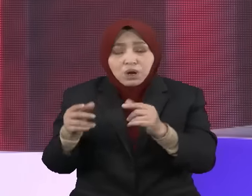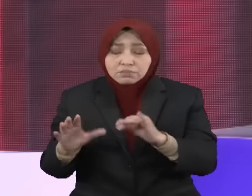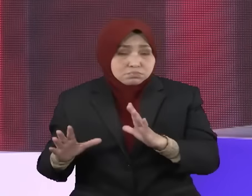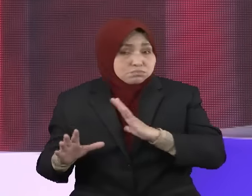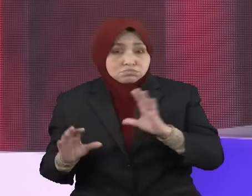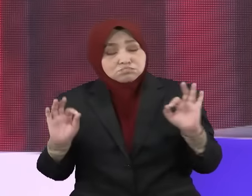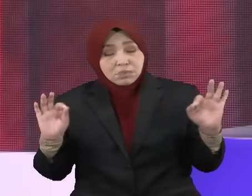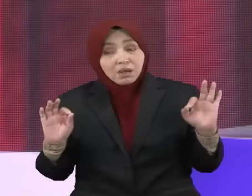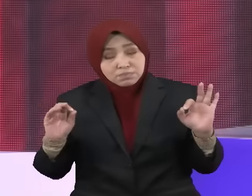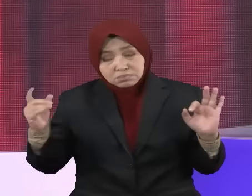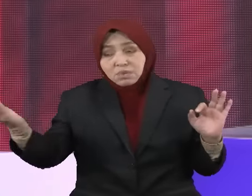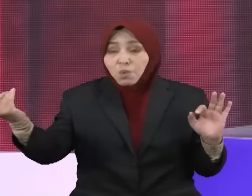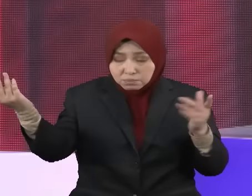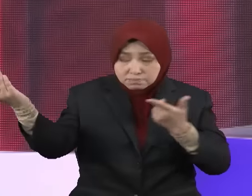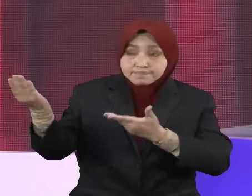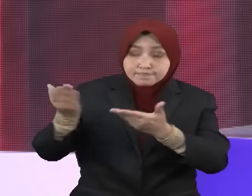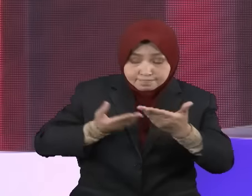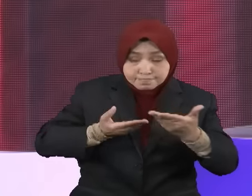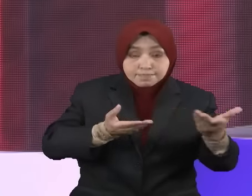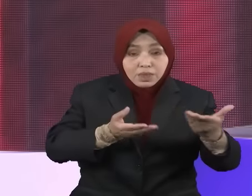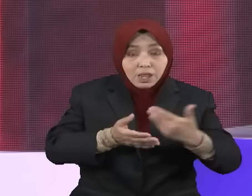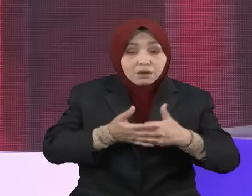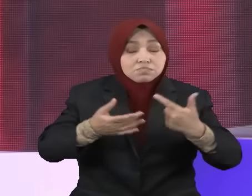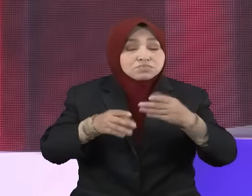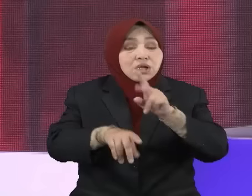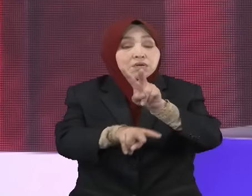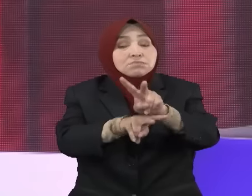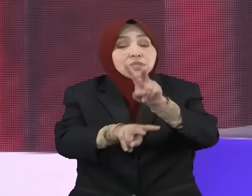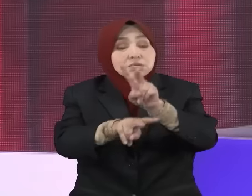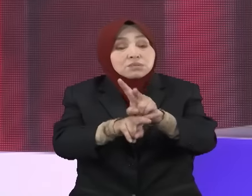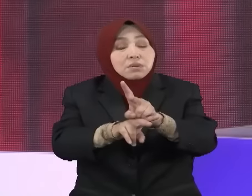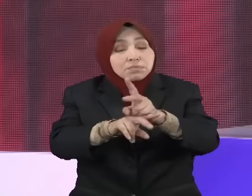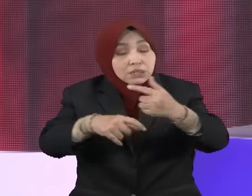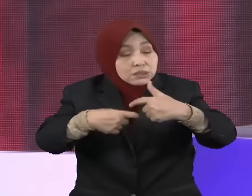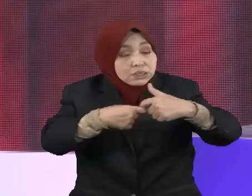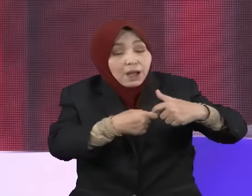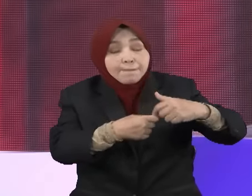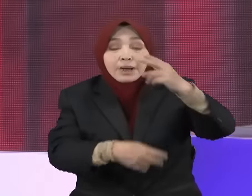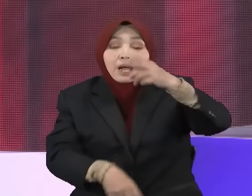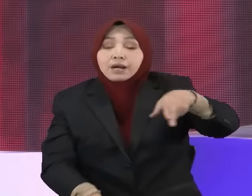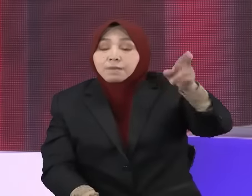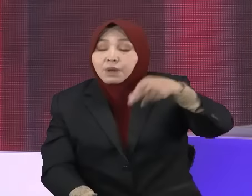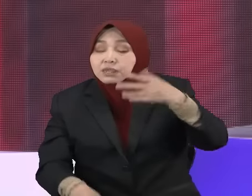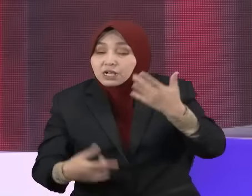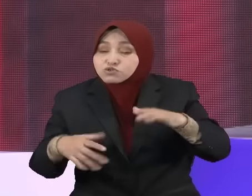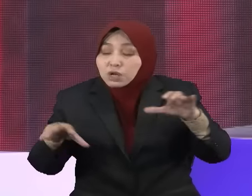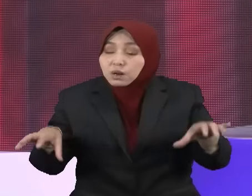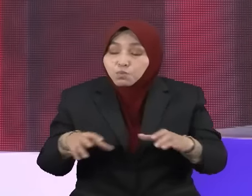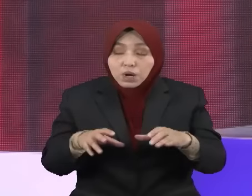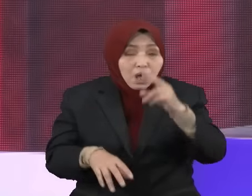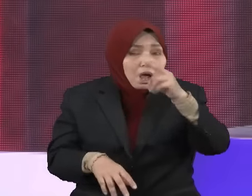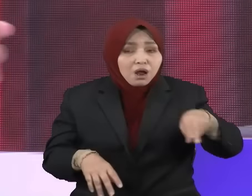tapi datangkan saksi, ya, berkaitan dengan tentang pengharaman yang telah mereka buat. Mereka haramkan apa,